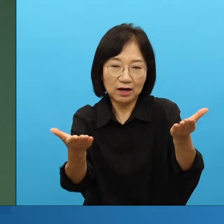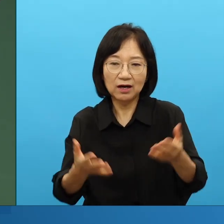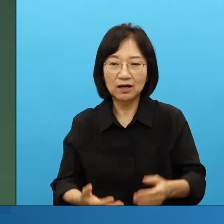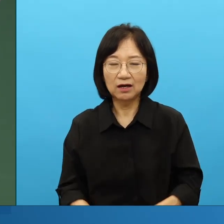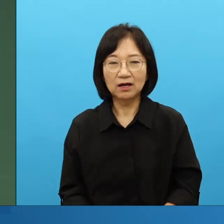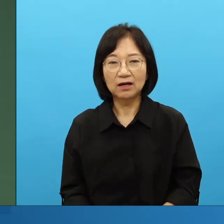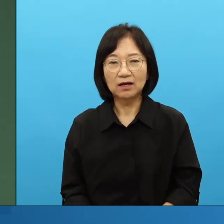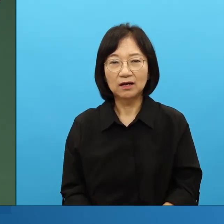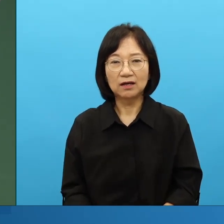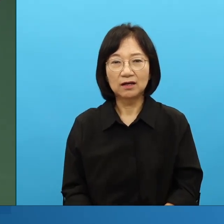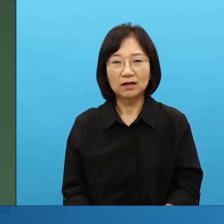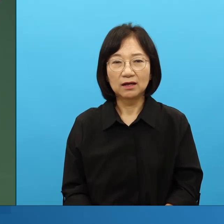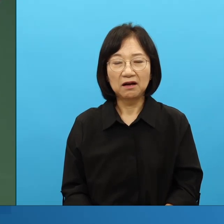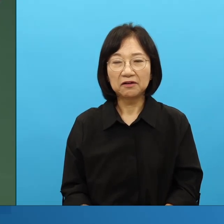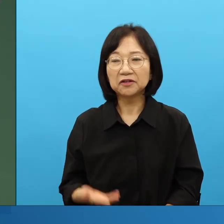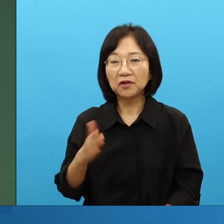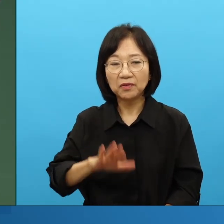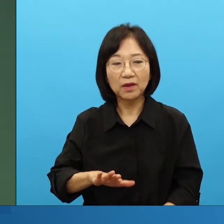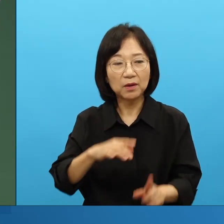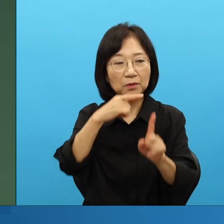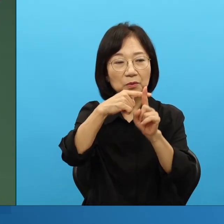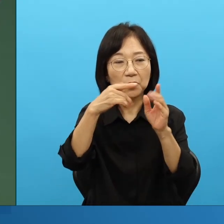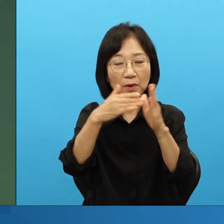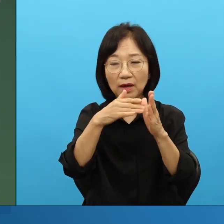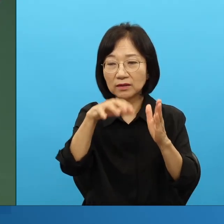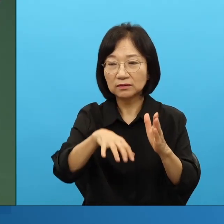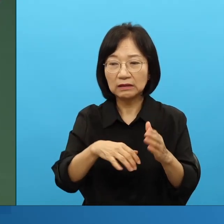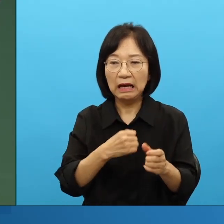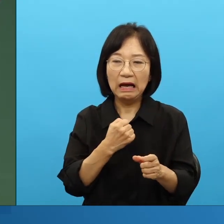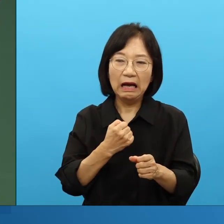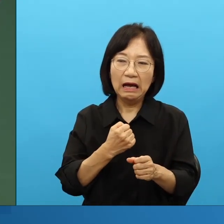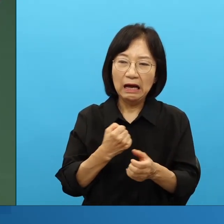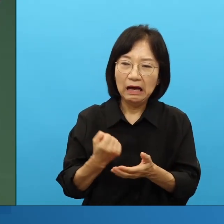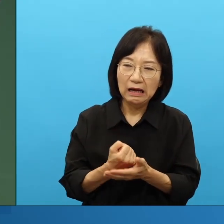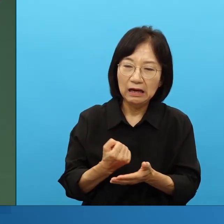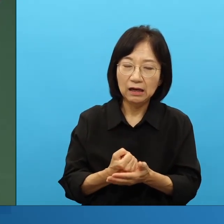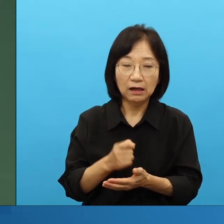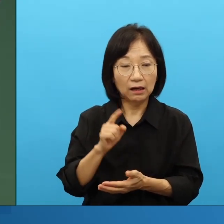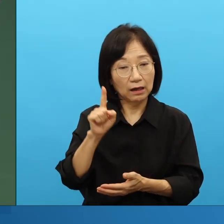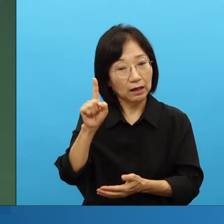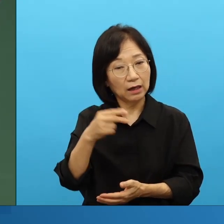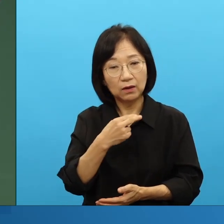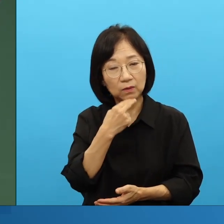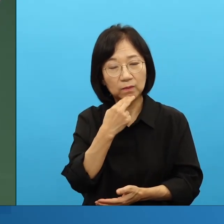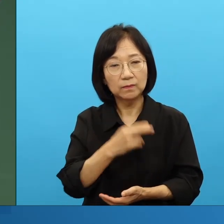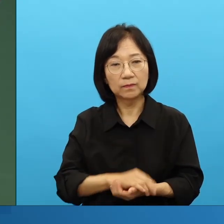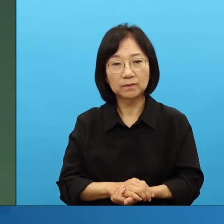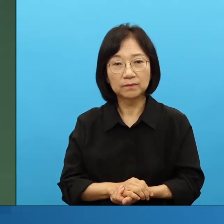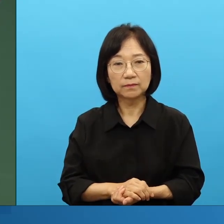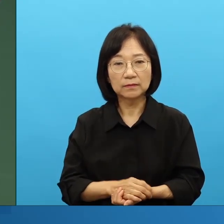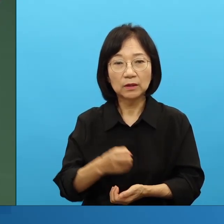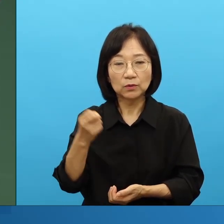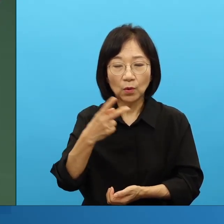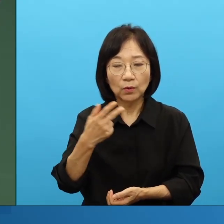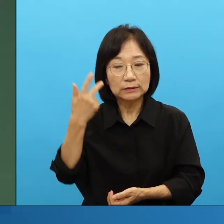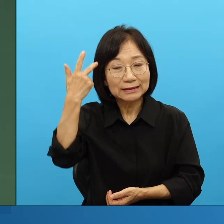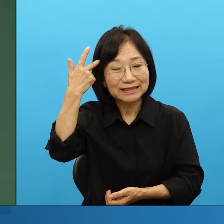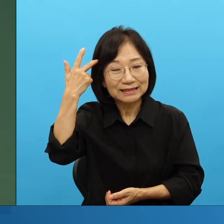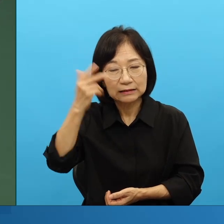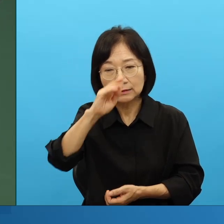还有这个正念默想运动，已经冥想运动扩散到寺庙。 아무런 안타까움이 없어요. 没有对此任何的哀痛。 그러니까 완전히 정신병자가 막 급격히 늘어나는